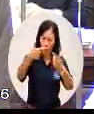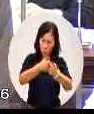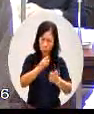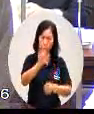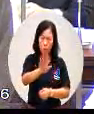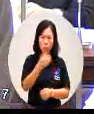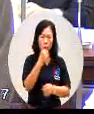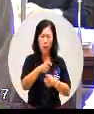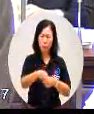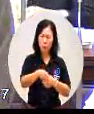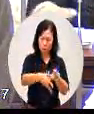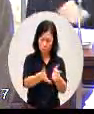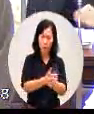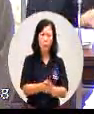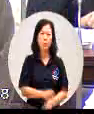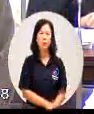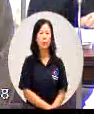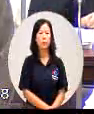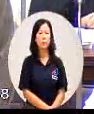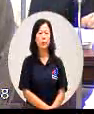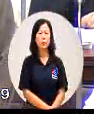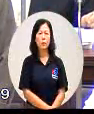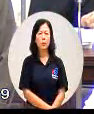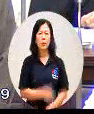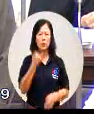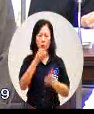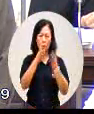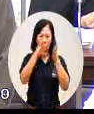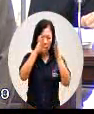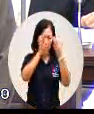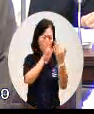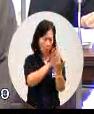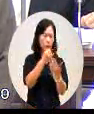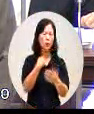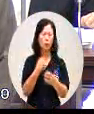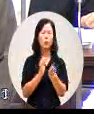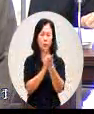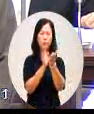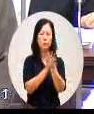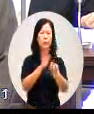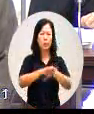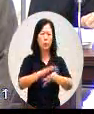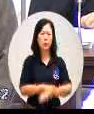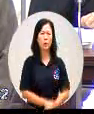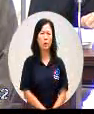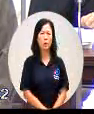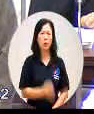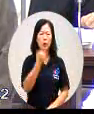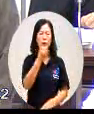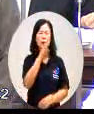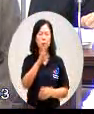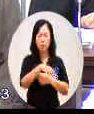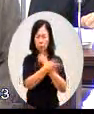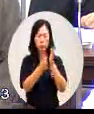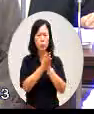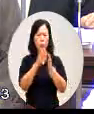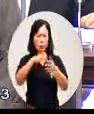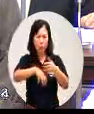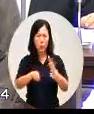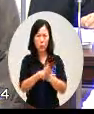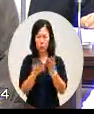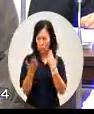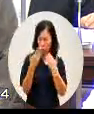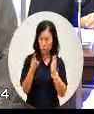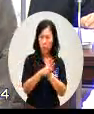这个部分这个方向我是支持。啊，这个部分但是具体上。应该安装，我